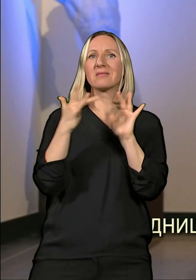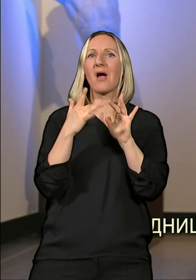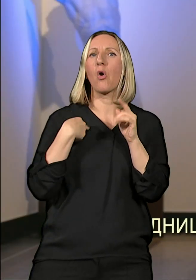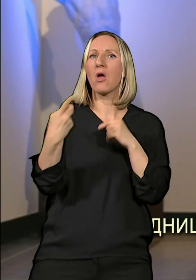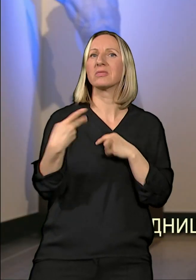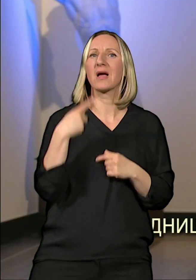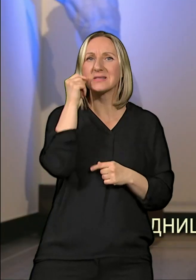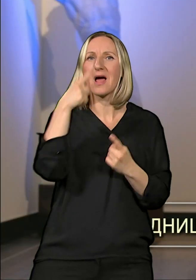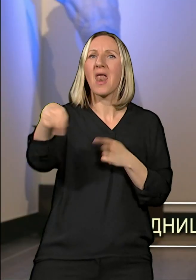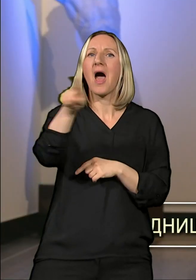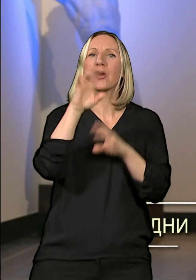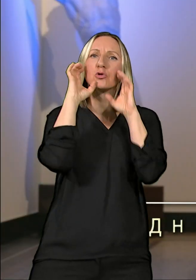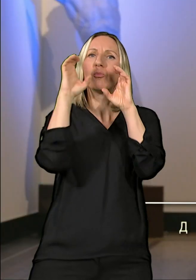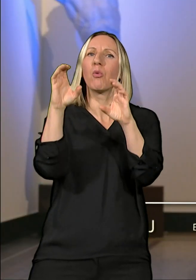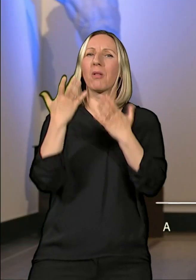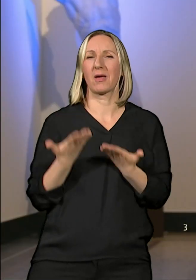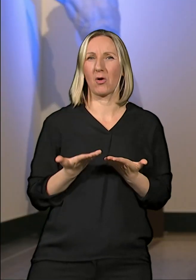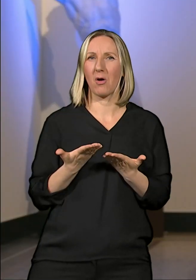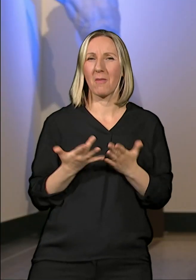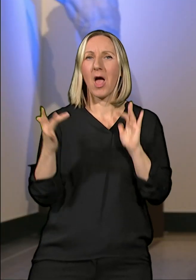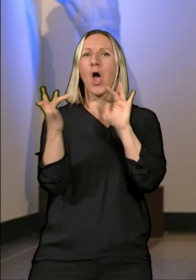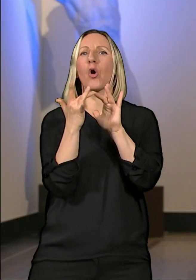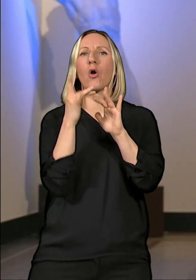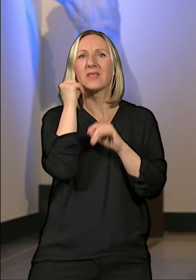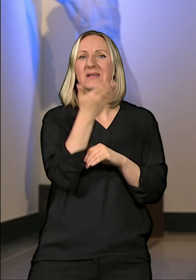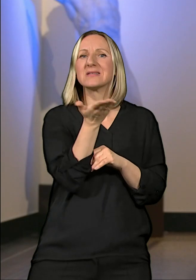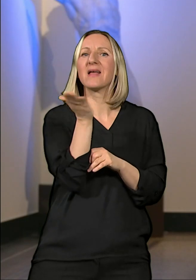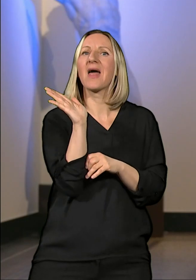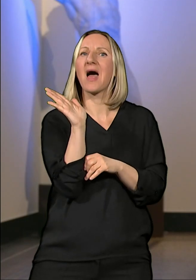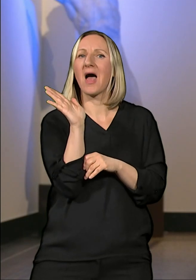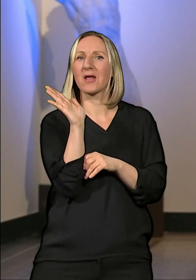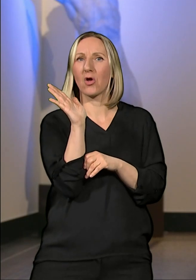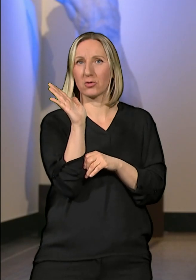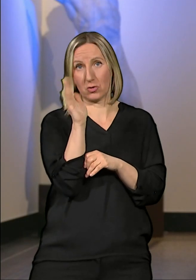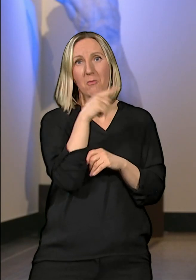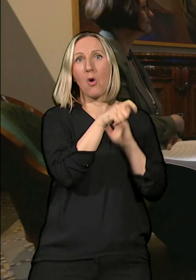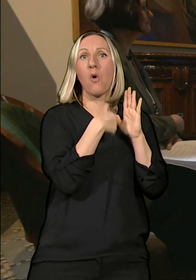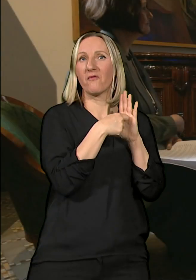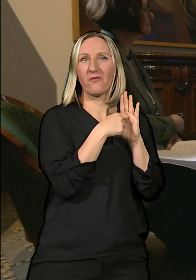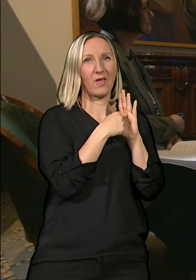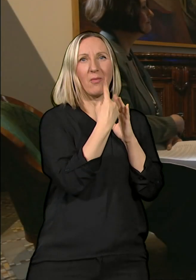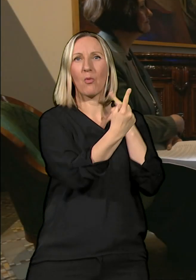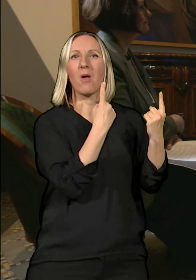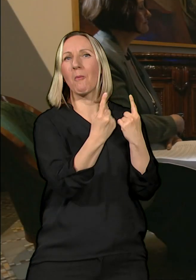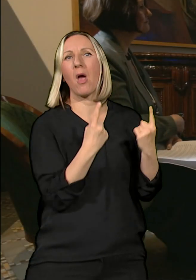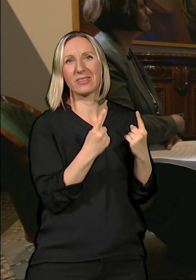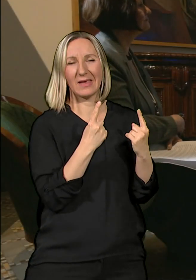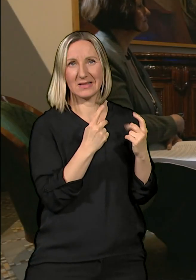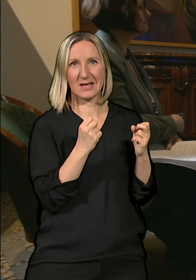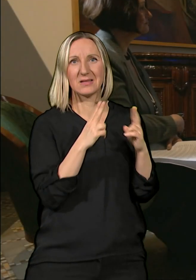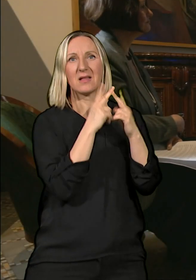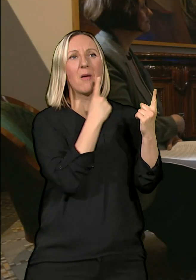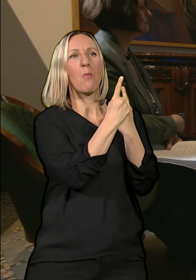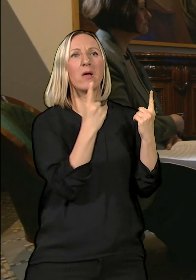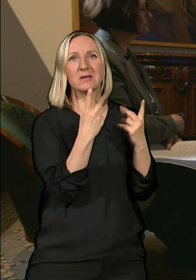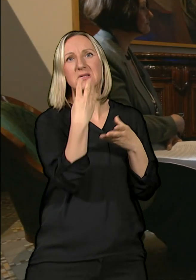vi, kontakt sa narodom je uvijek posredan. Vi srećite pojedince. I onda taj pojedinac, kada sretnete pojedinca, onda se